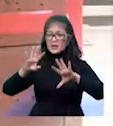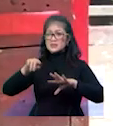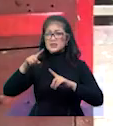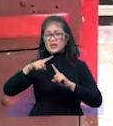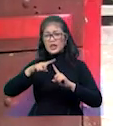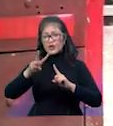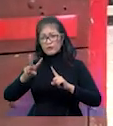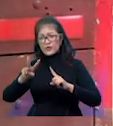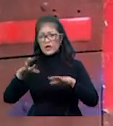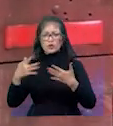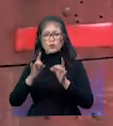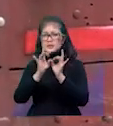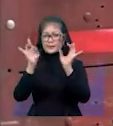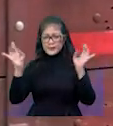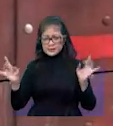menurut saya